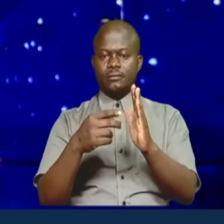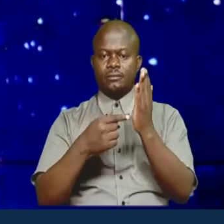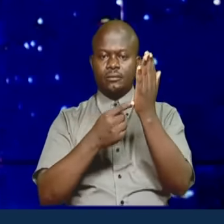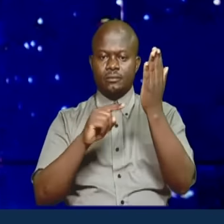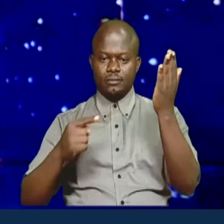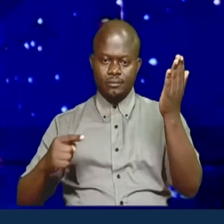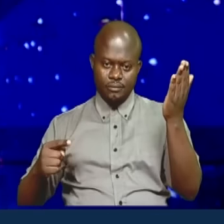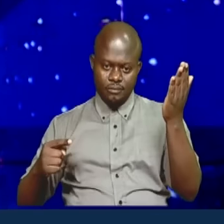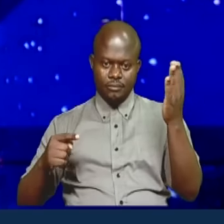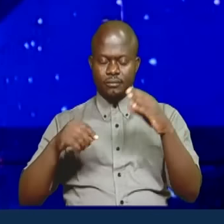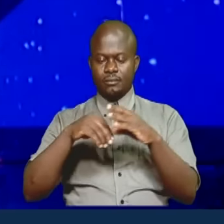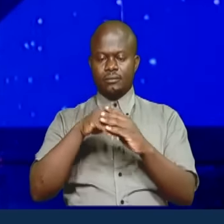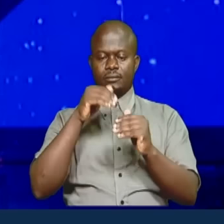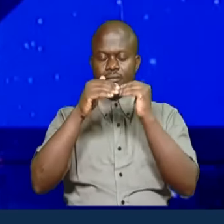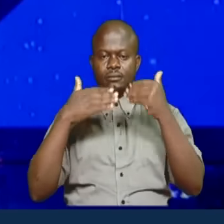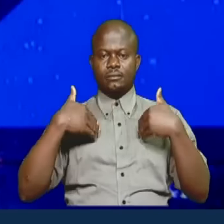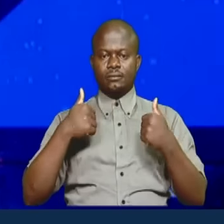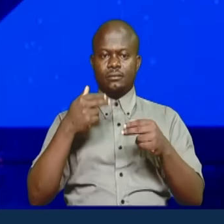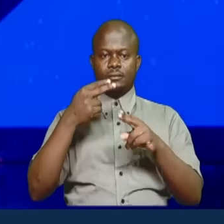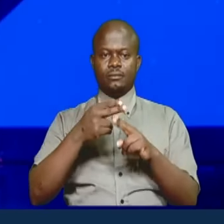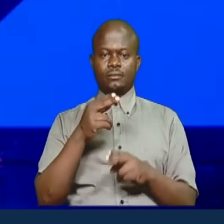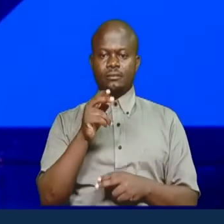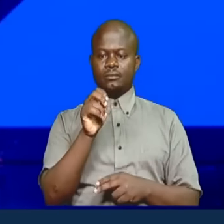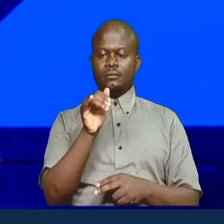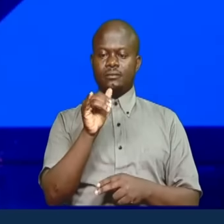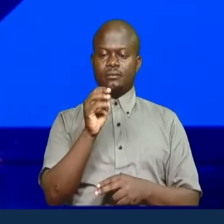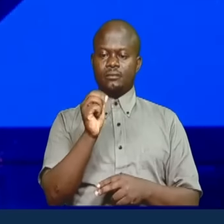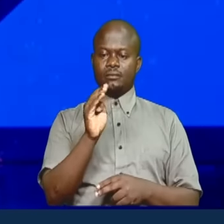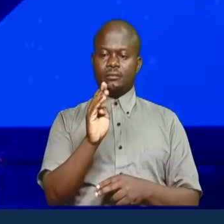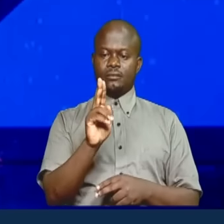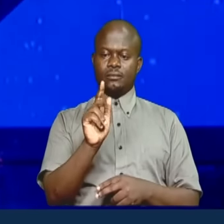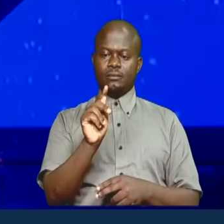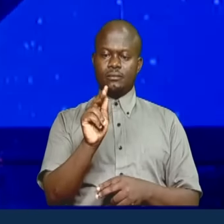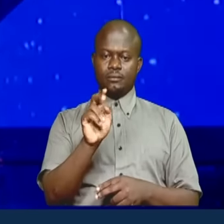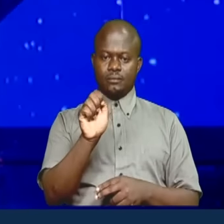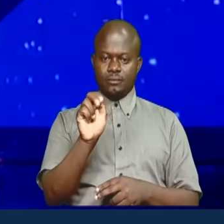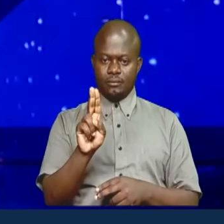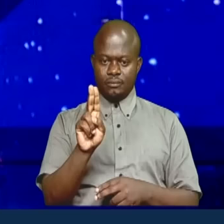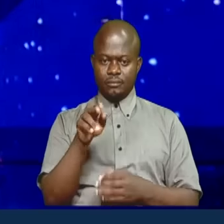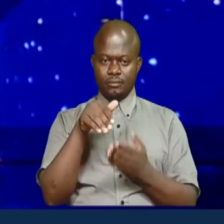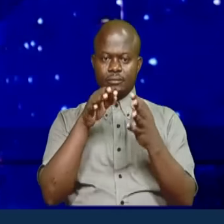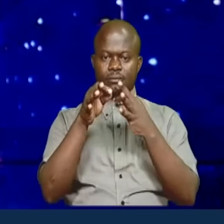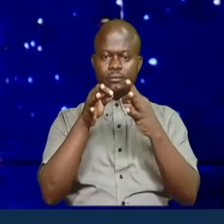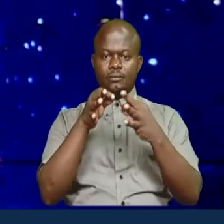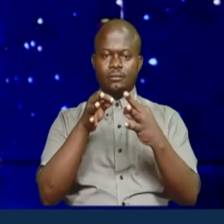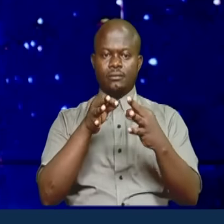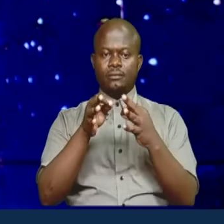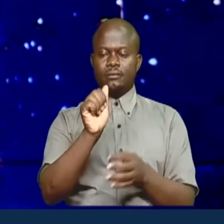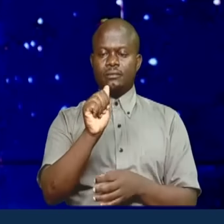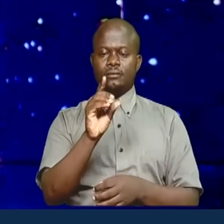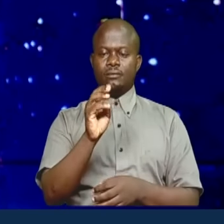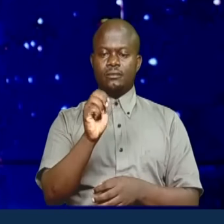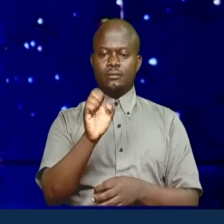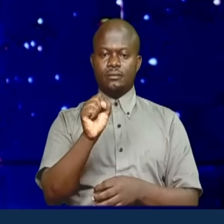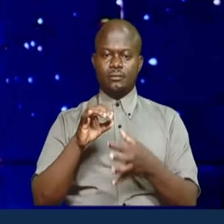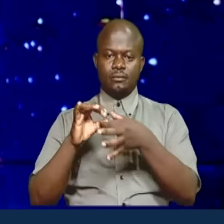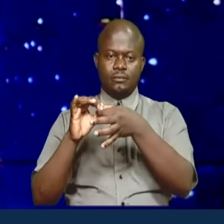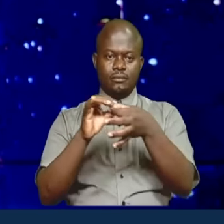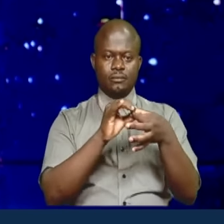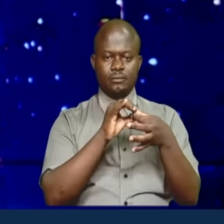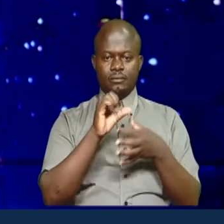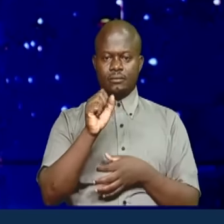y'ikoranabuhanga mu rwego rw'ubuzima izwi nka Timbikuto Health Tech Hub. Ni inkuru yateguwe na Kwizera Adams afatanije na Safar